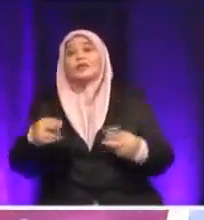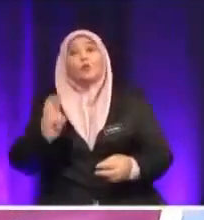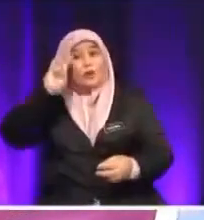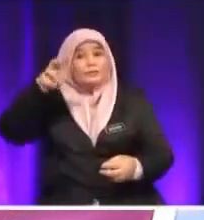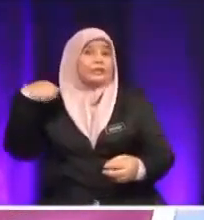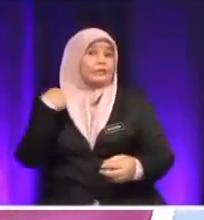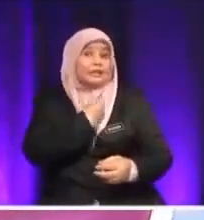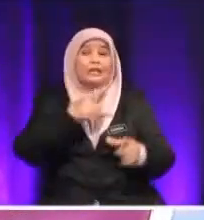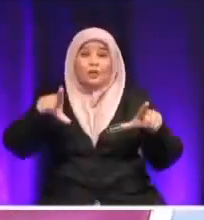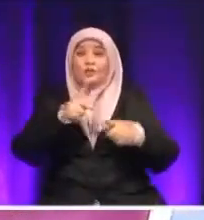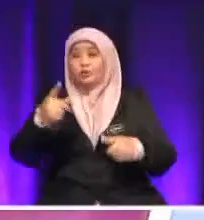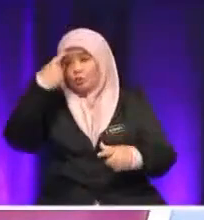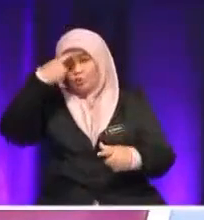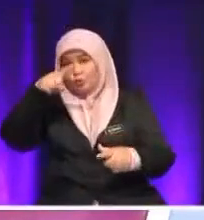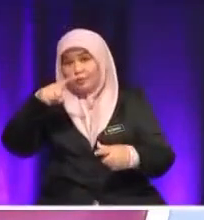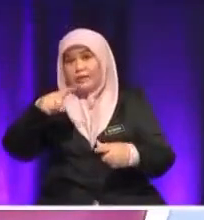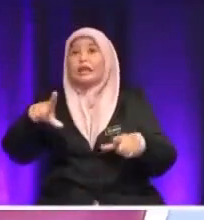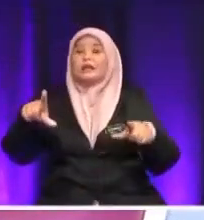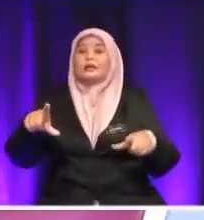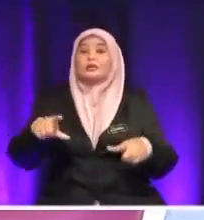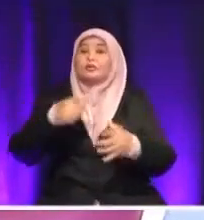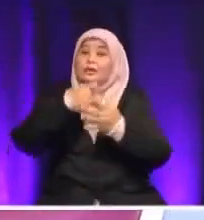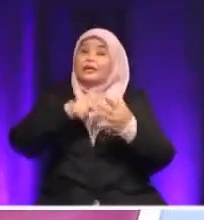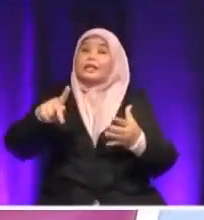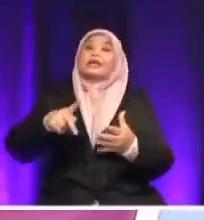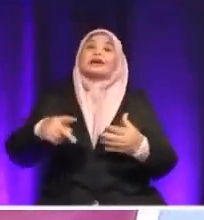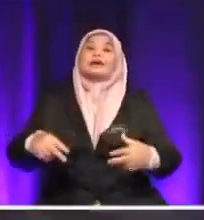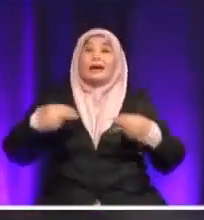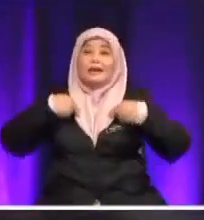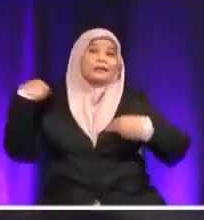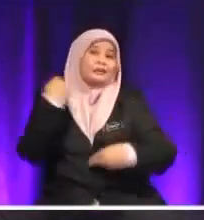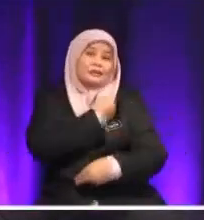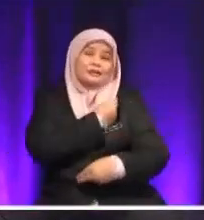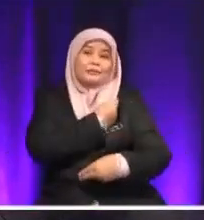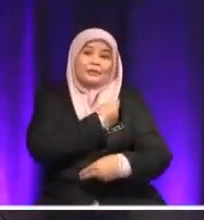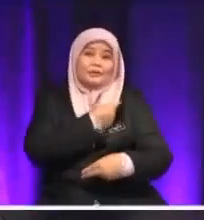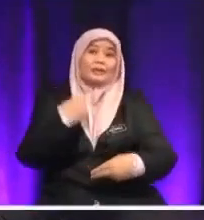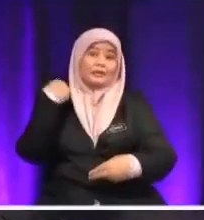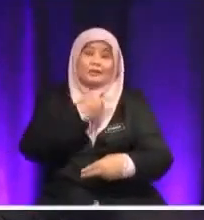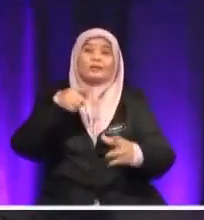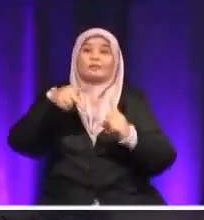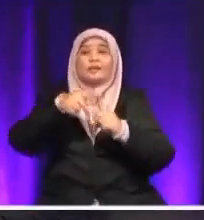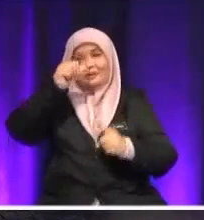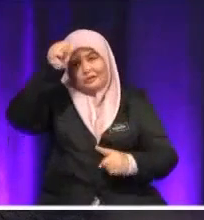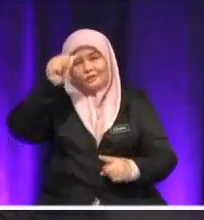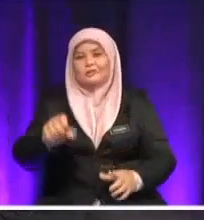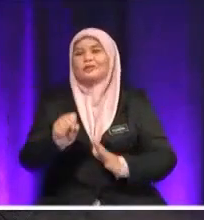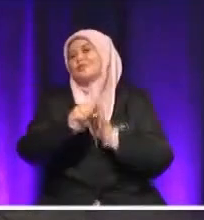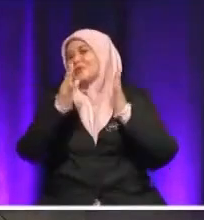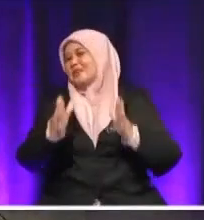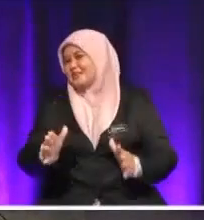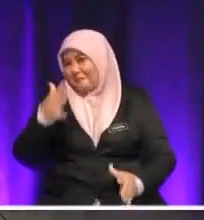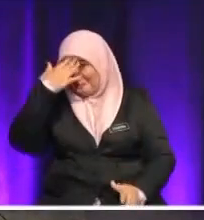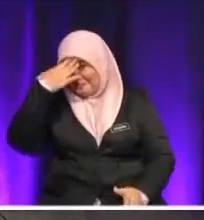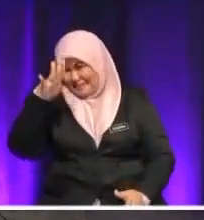laksanakan untuk menunaikan hak kita kepada Allah. Alhamdulillah, tanya Hakim, seorang yang bijak. Betul ke